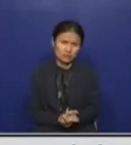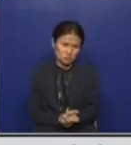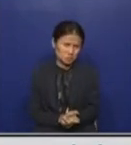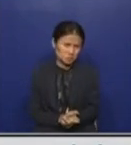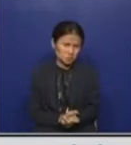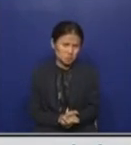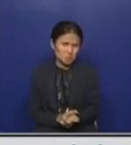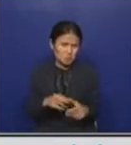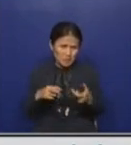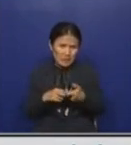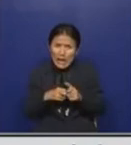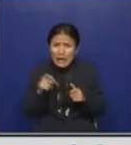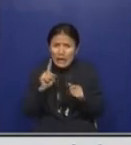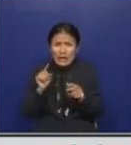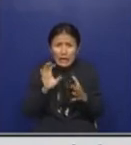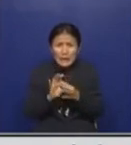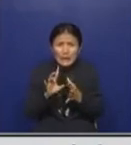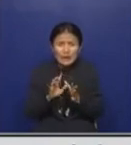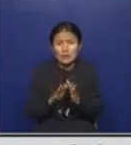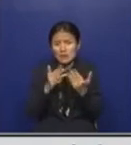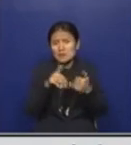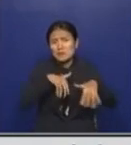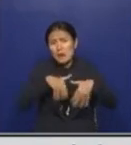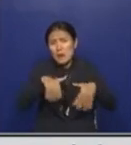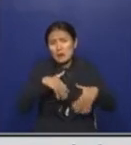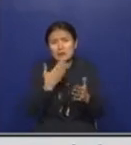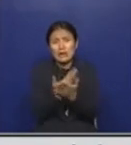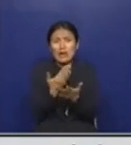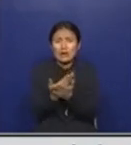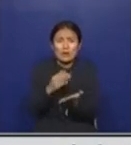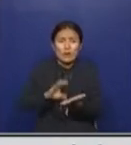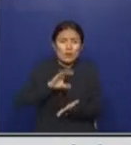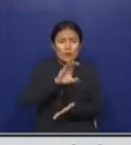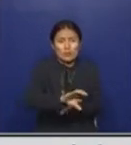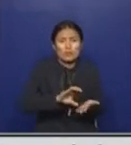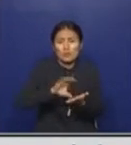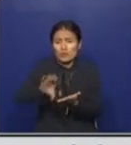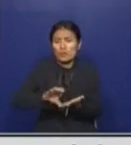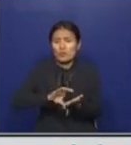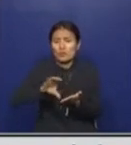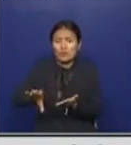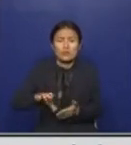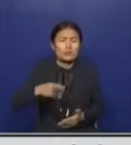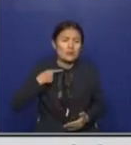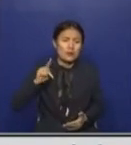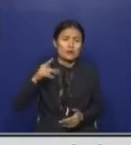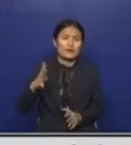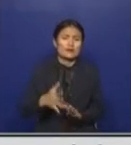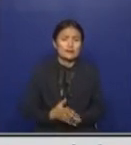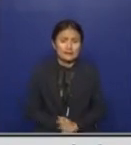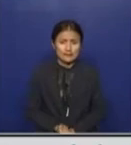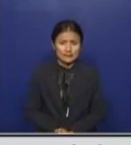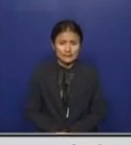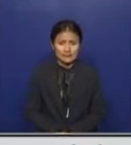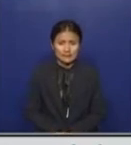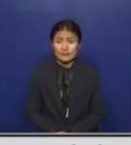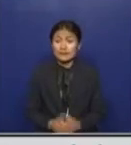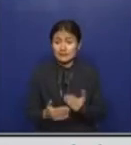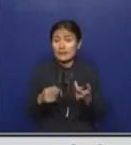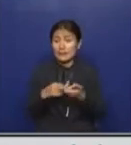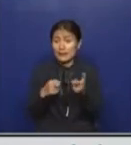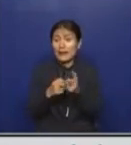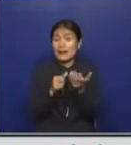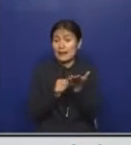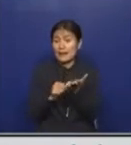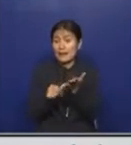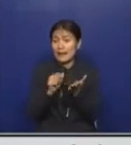พี่น้องประชาชนใช้งบประมาณอย่างไร้ประสิทธิภาพและซ้ำเติมธรรมชาติการแก้ไขปัญหาอย่